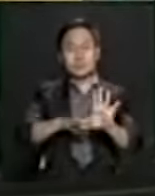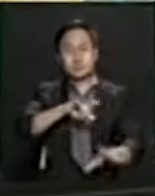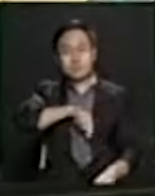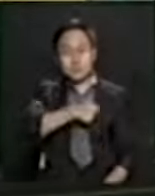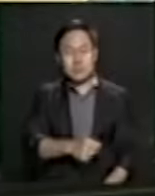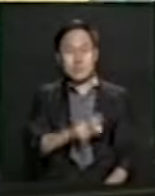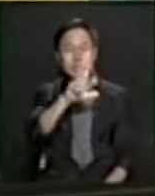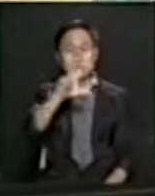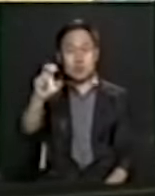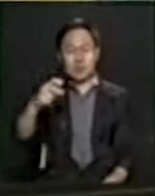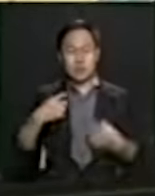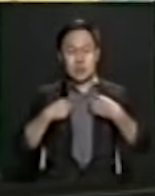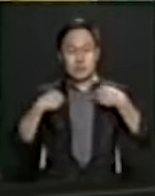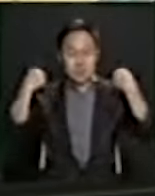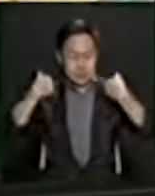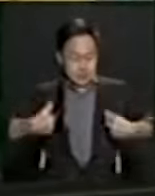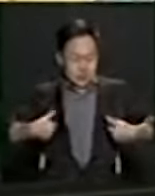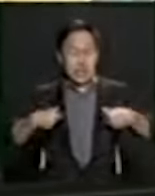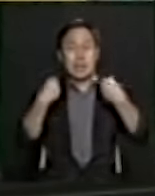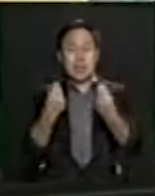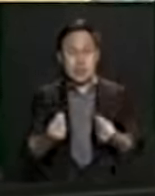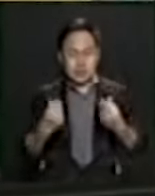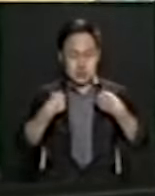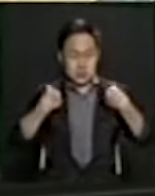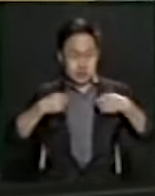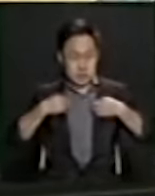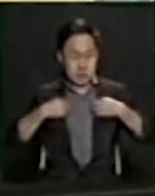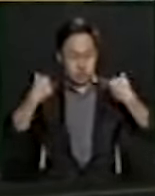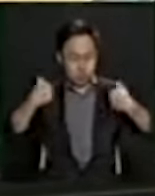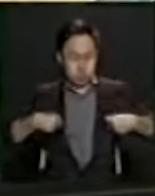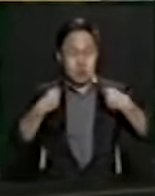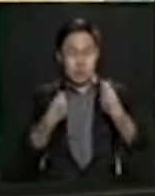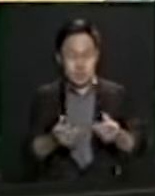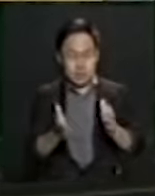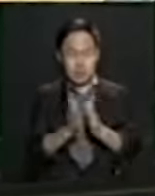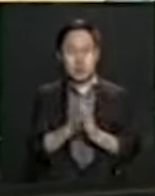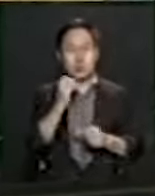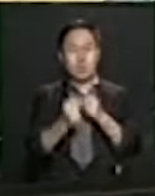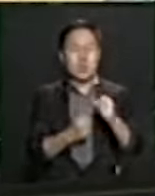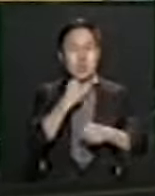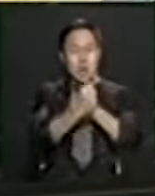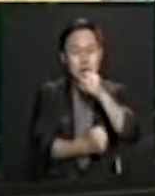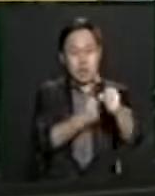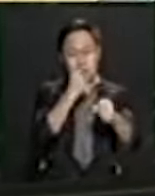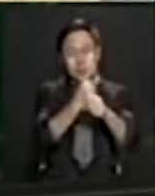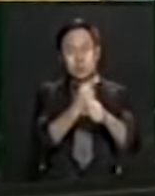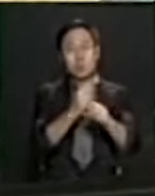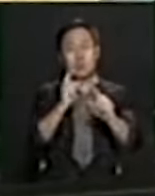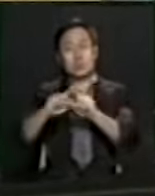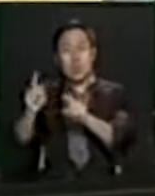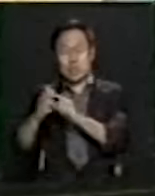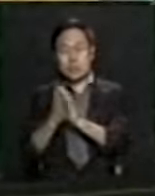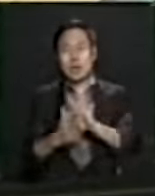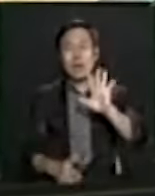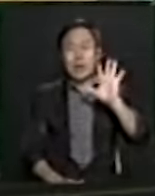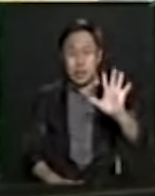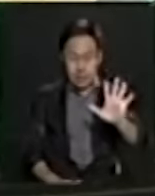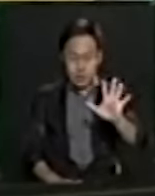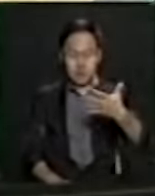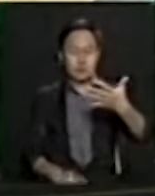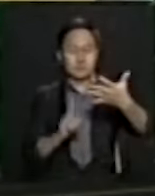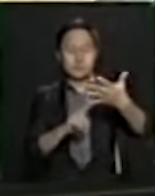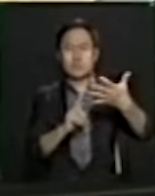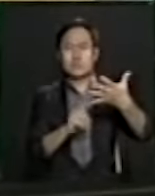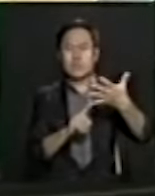ด1ตัวนะสำหรับนักวิ่งนะครับแล้วก็กิจกรรมเนี่ยเราก็มีแบ่งเป็นรุ่นอายุแบ่ง5นะครับอย่าง20